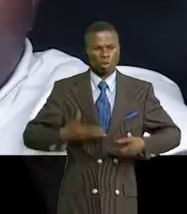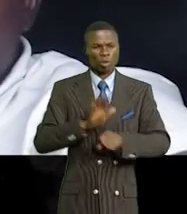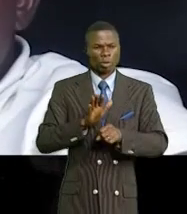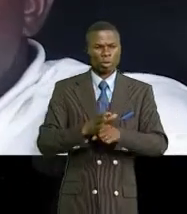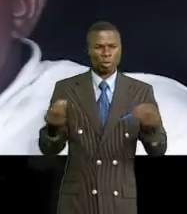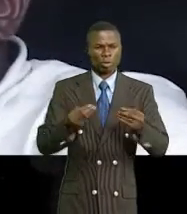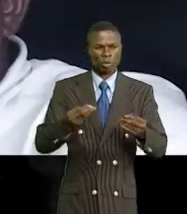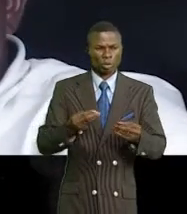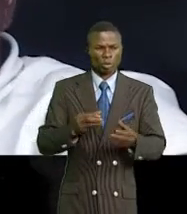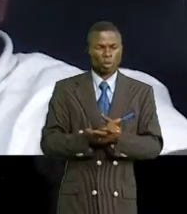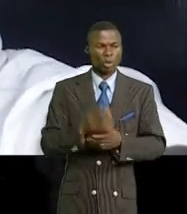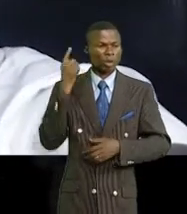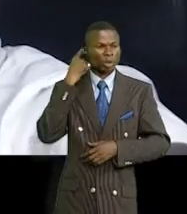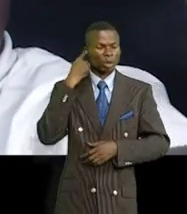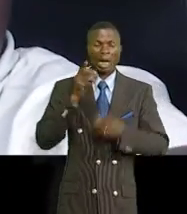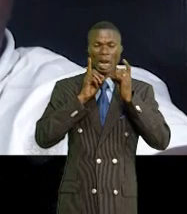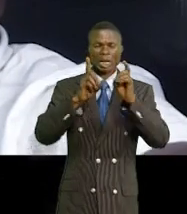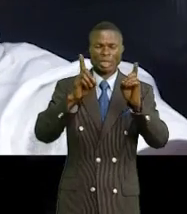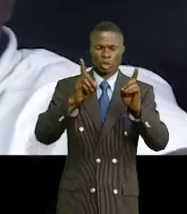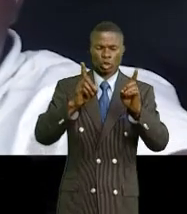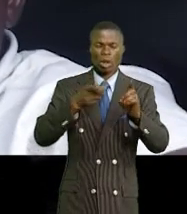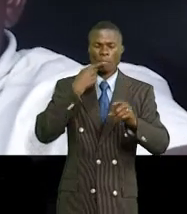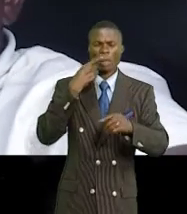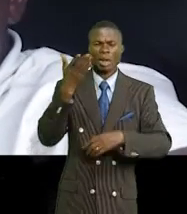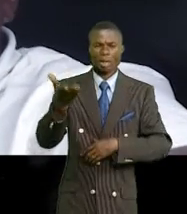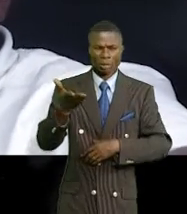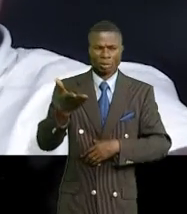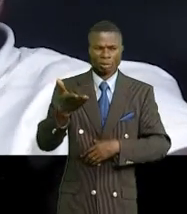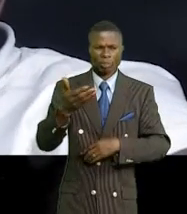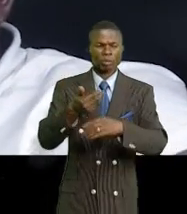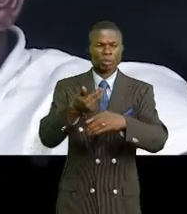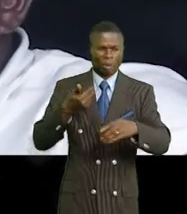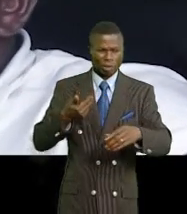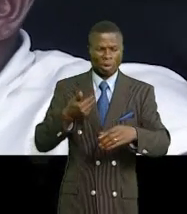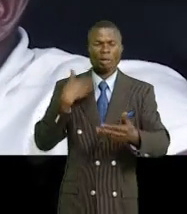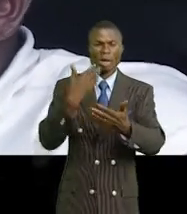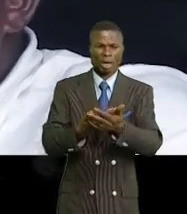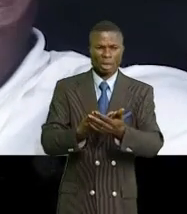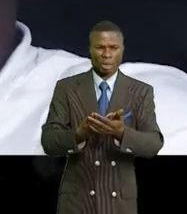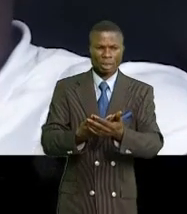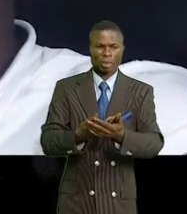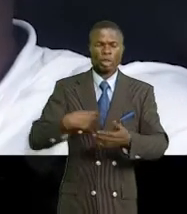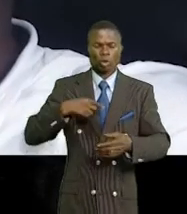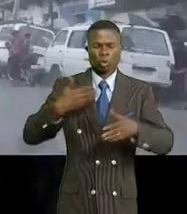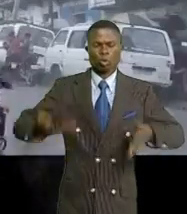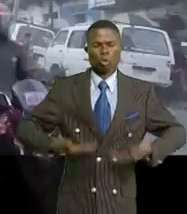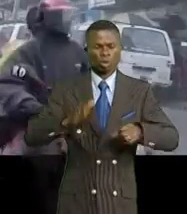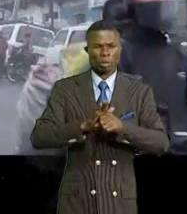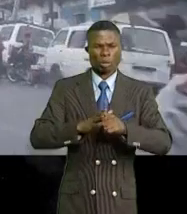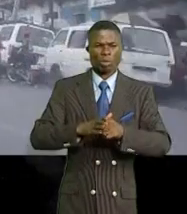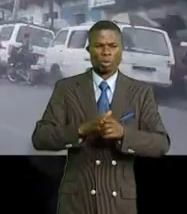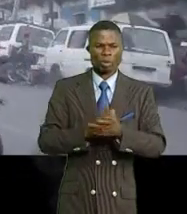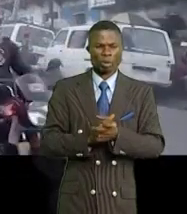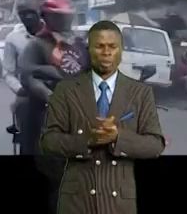qu'on a suivi hier le discours où là, il a fait, là-bas l'arrivée, on était content avec ça. Sur le